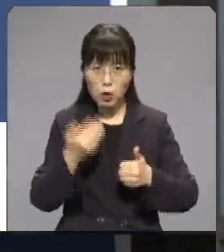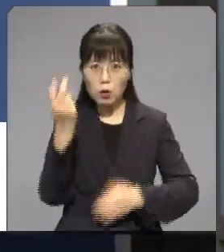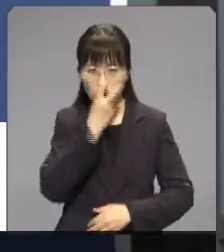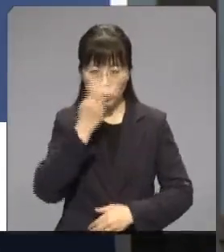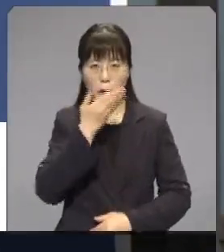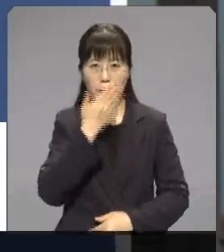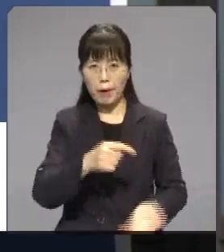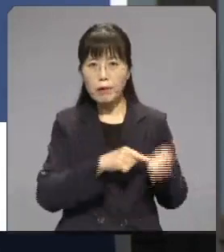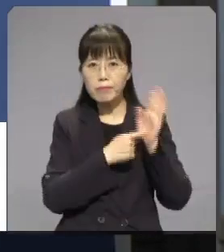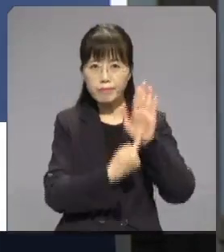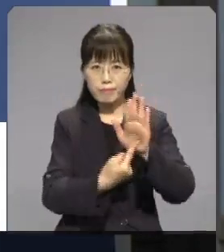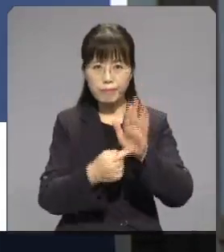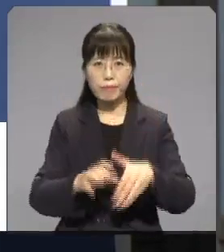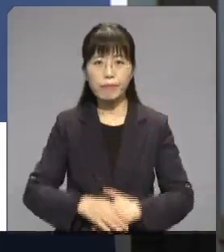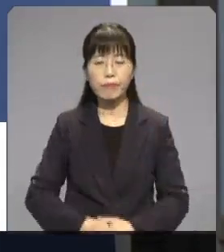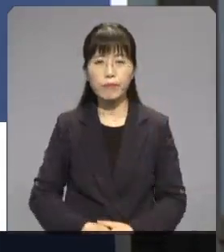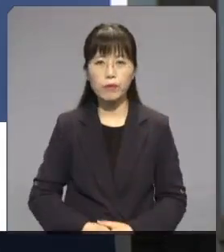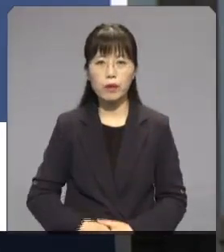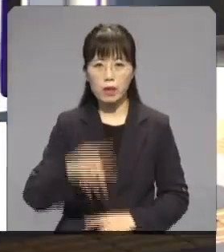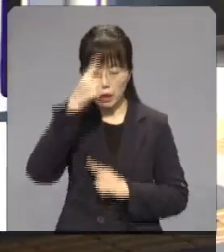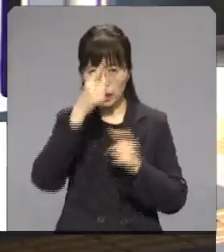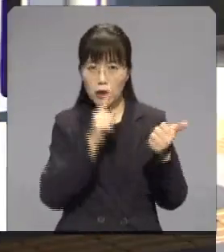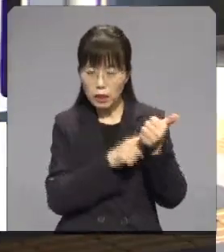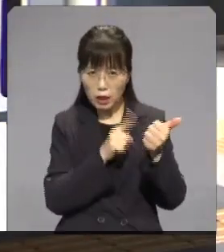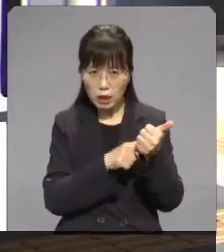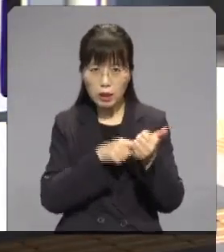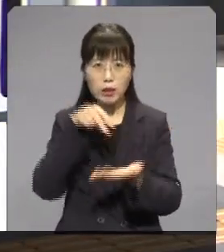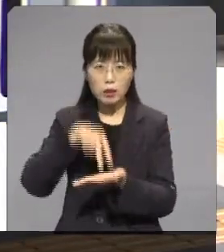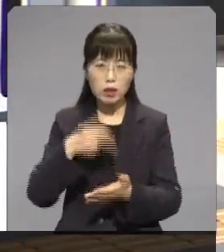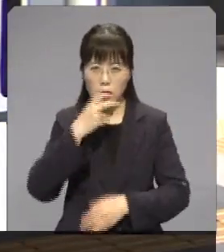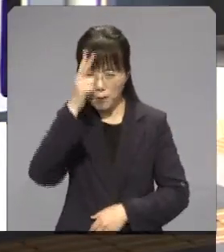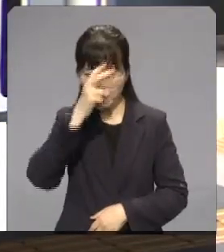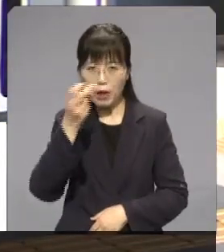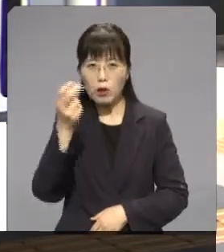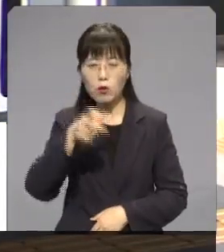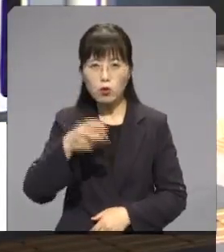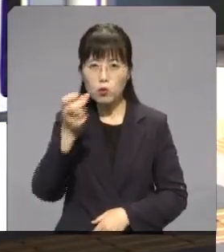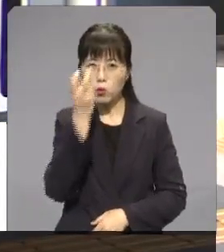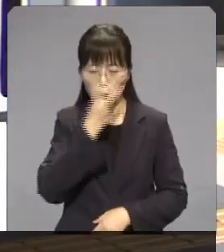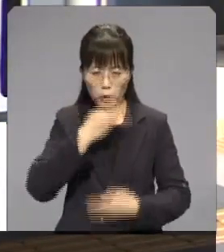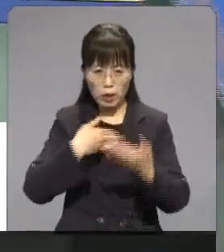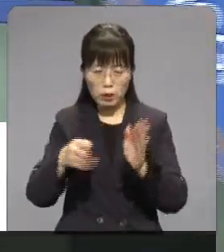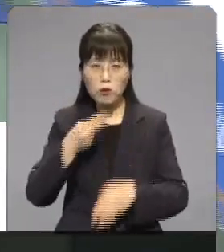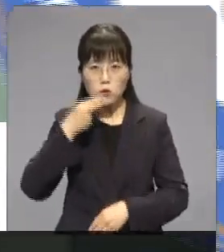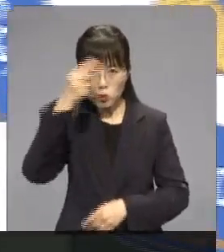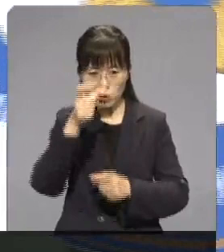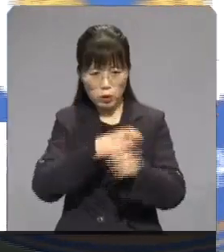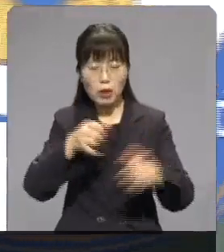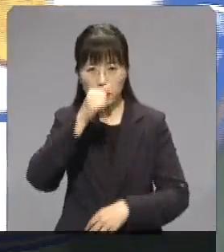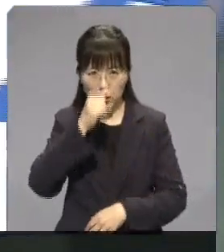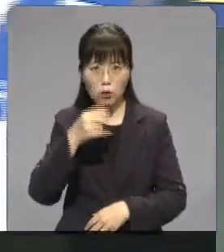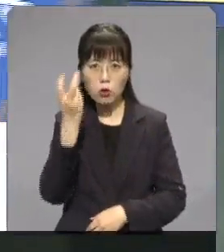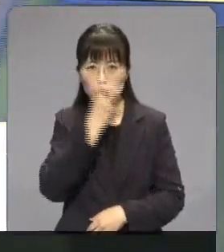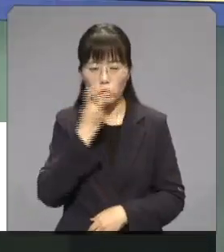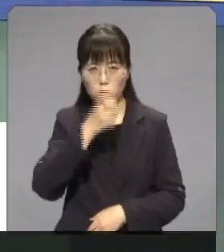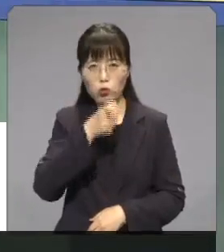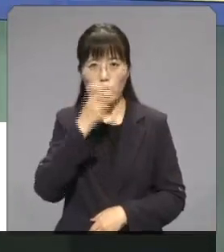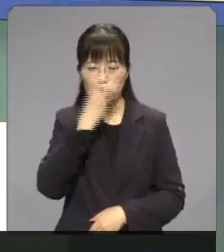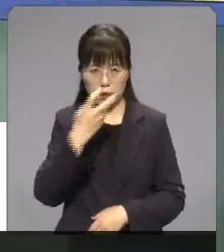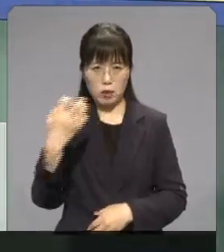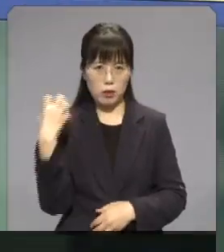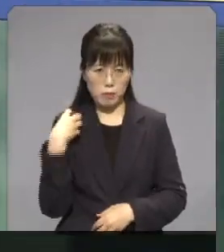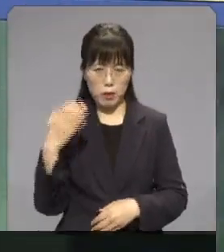수도 있다고 말했습니다 이지은 실 술리 있었다며 수원지검 담당